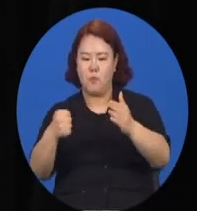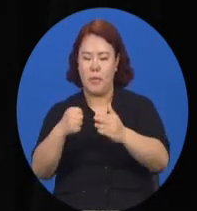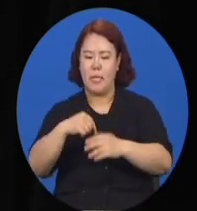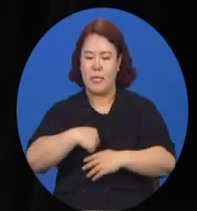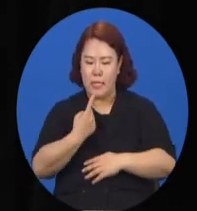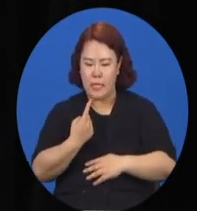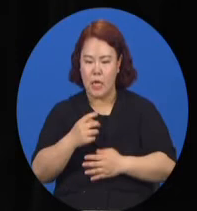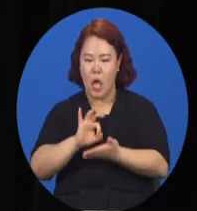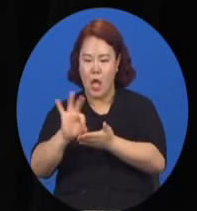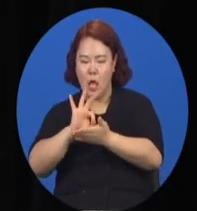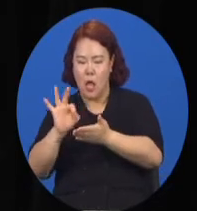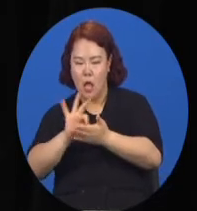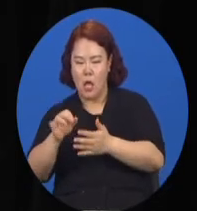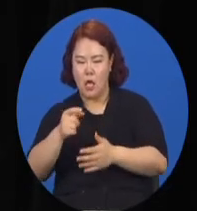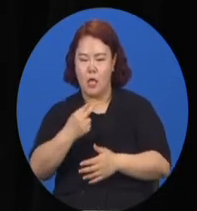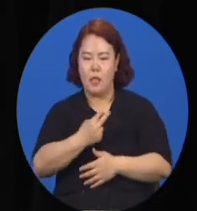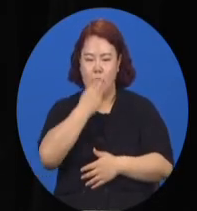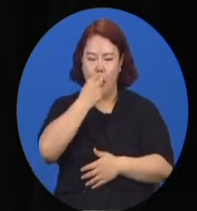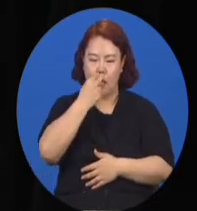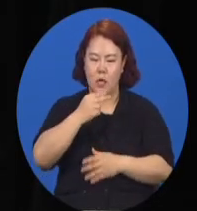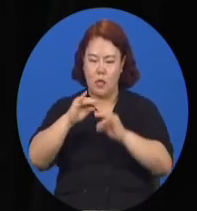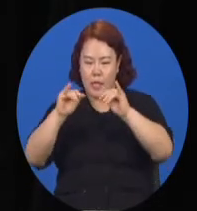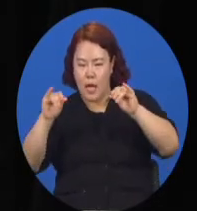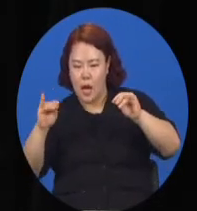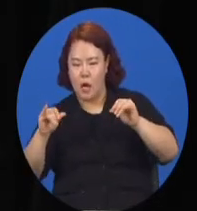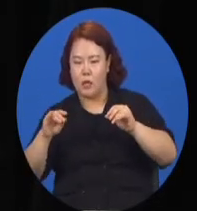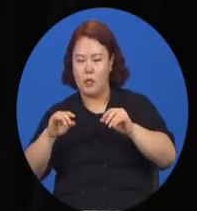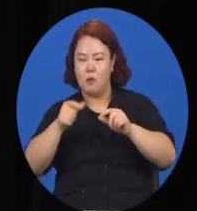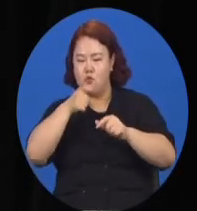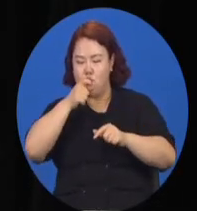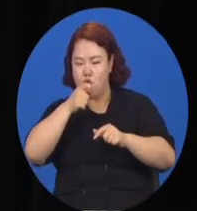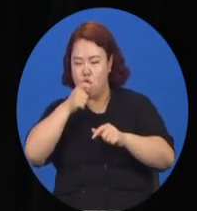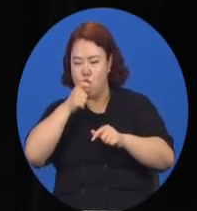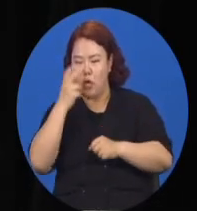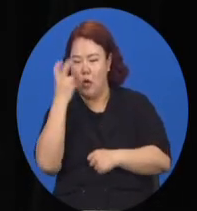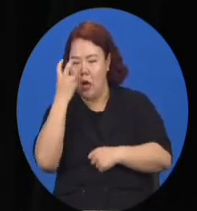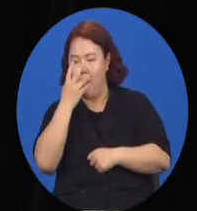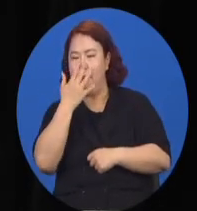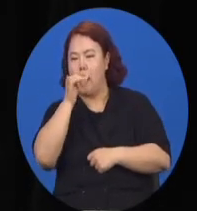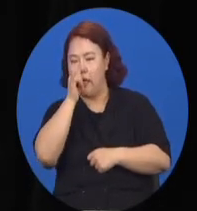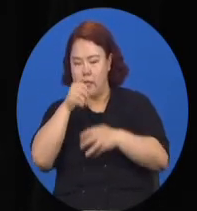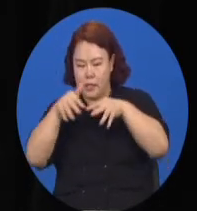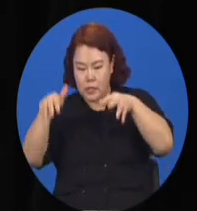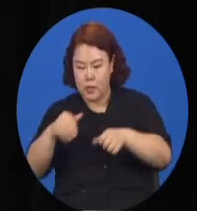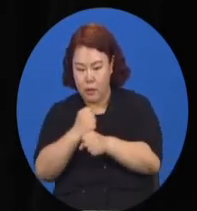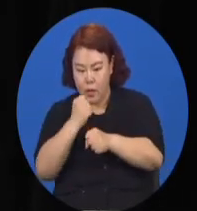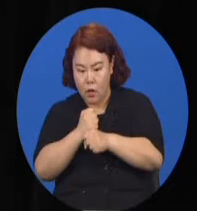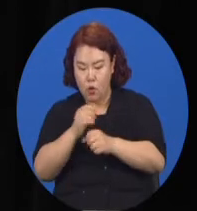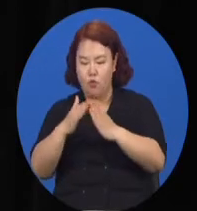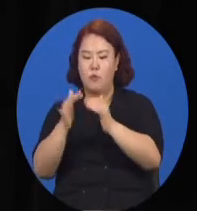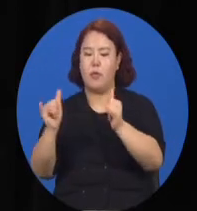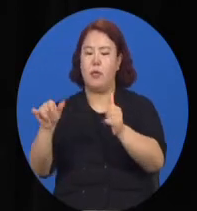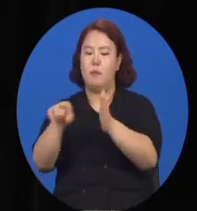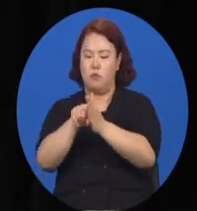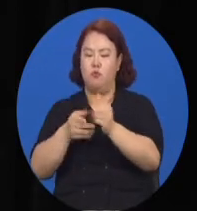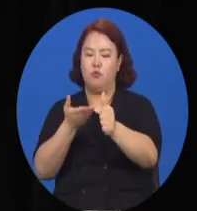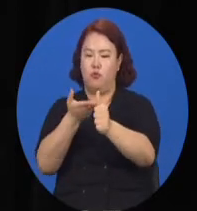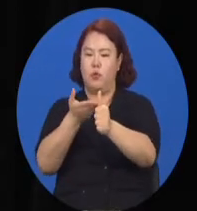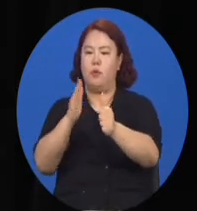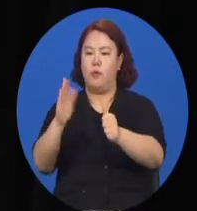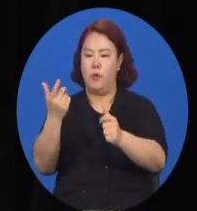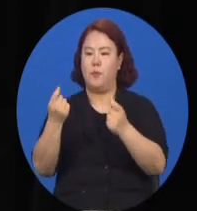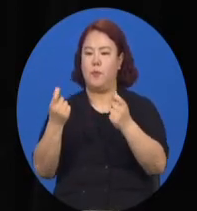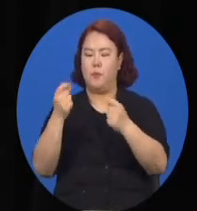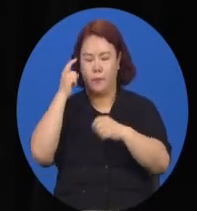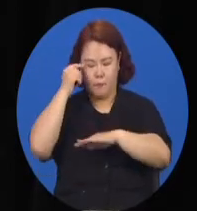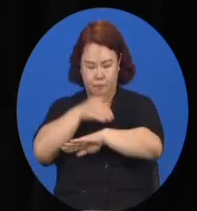수질 오염을 관리할 수 있는 측정망을 가동을 해서 국민에게 신뢰도 주고 배출에 대한 규제도 강화해 나갈